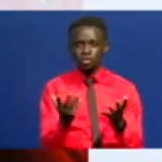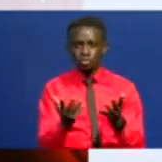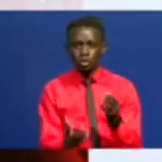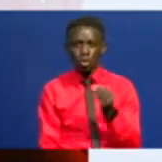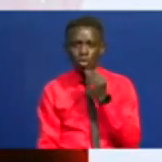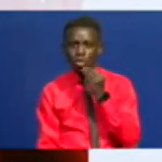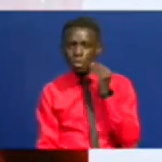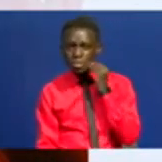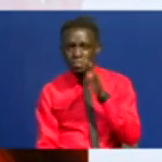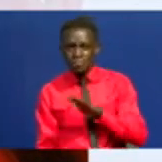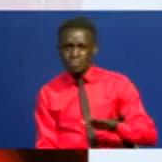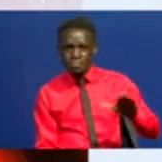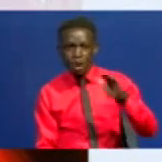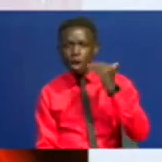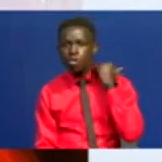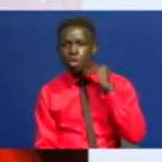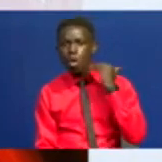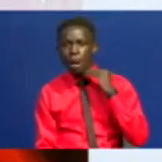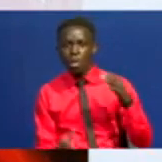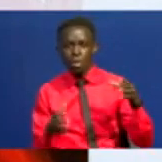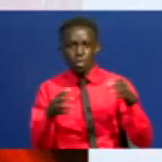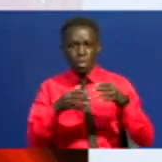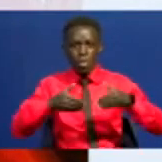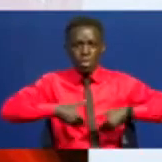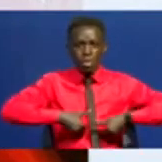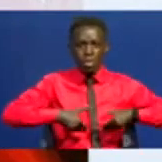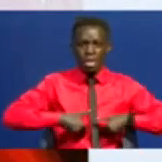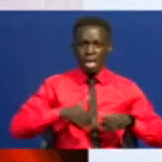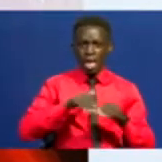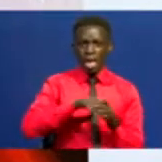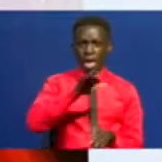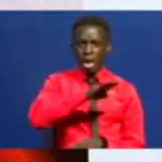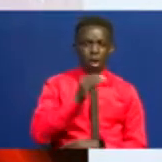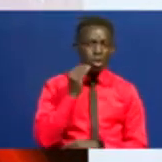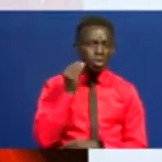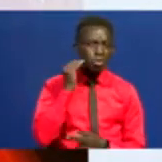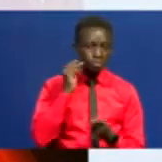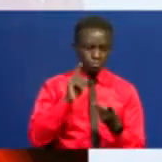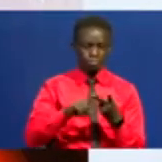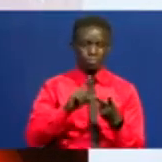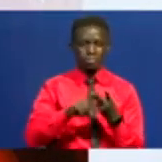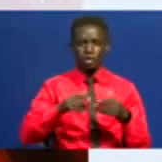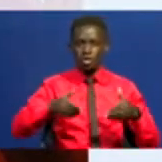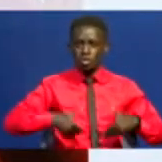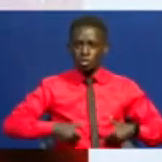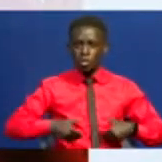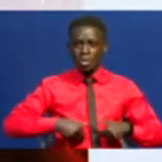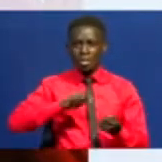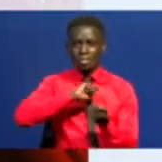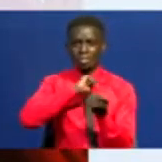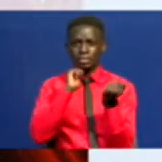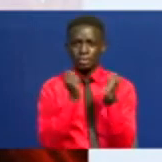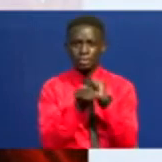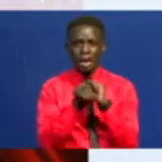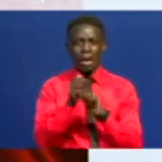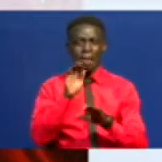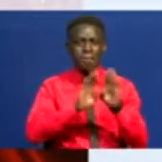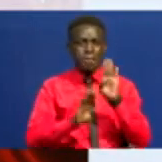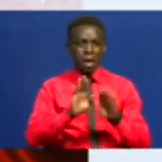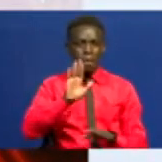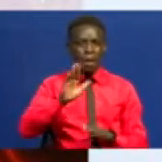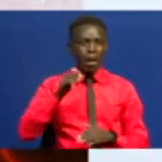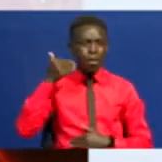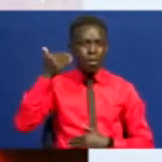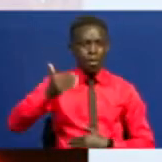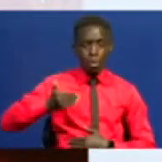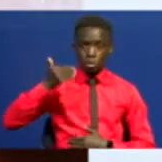wako maeneo yao, ile hali ya vijana kubadilisha tabia zao kiolela olela,